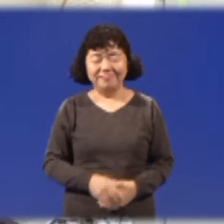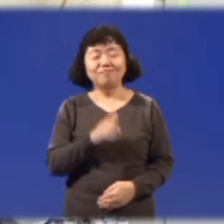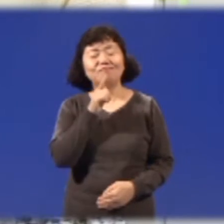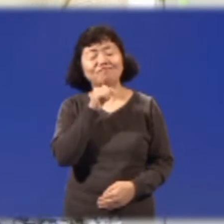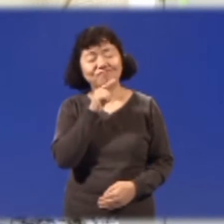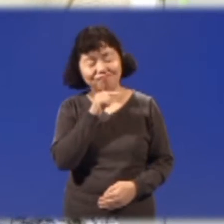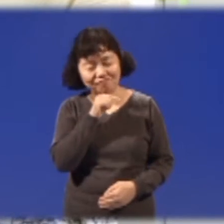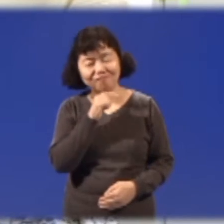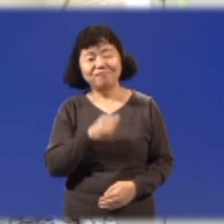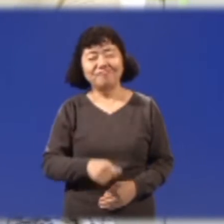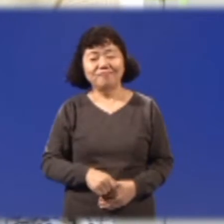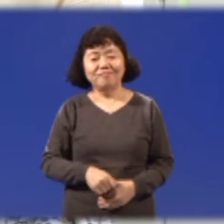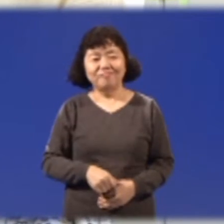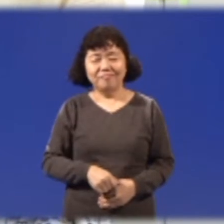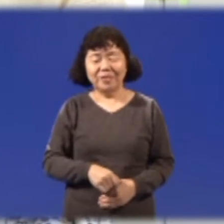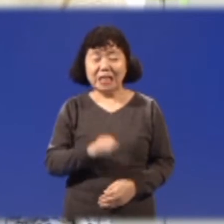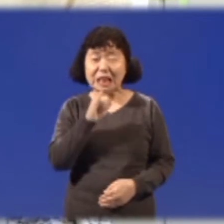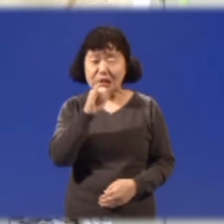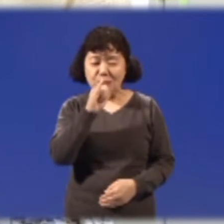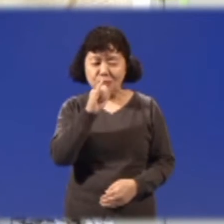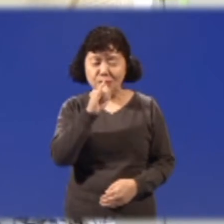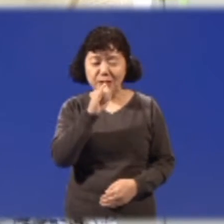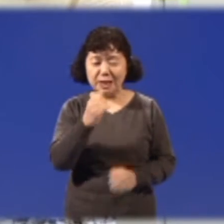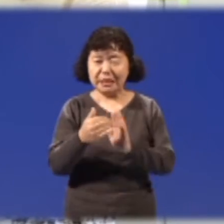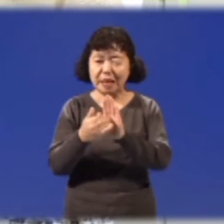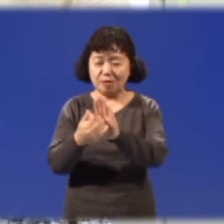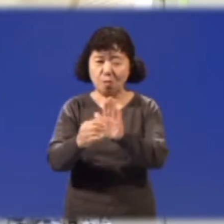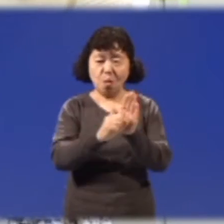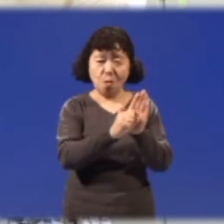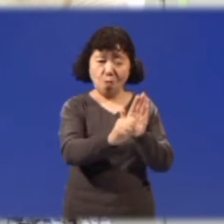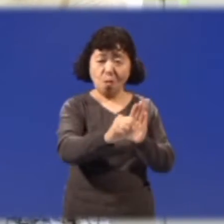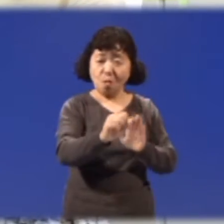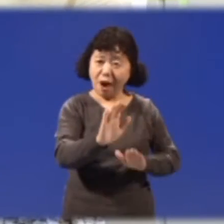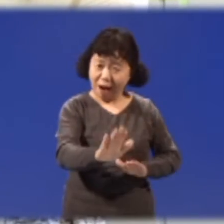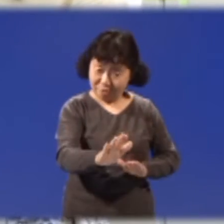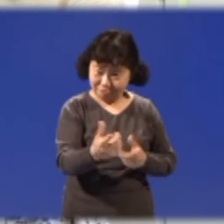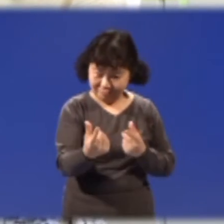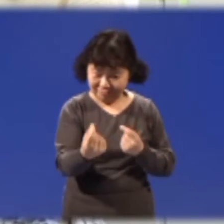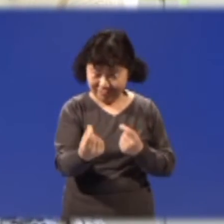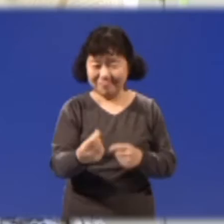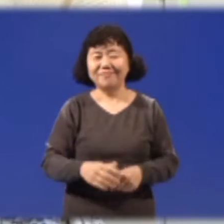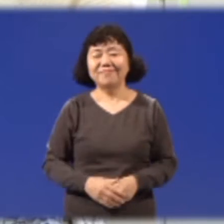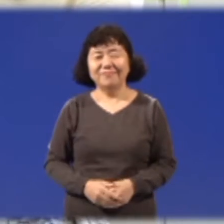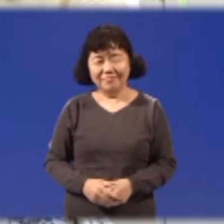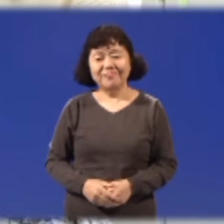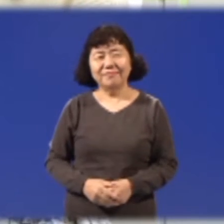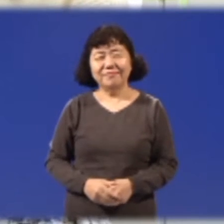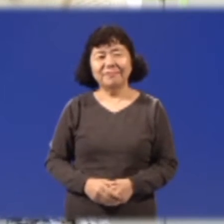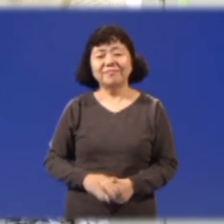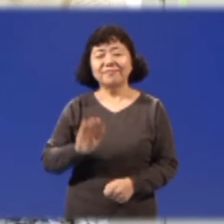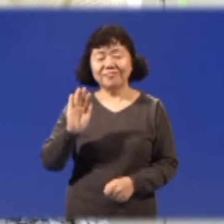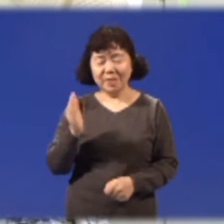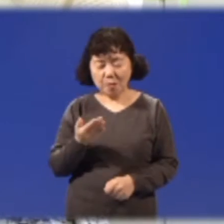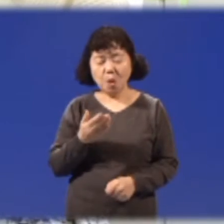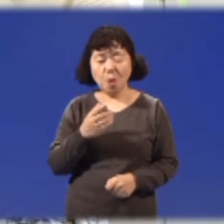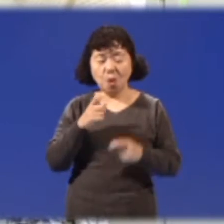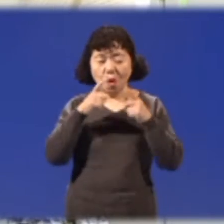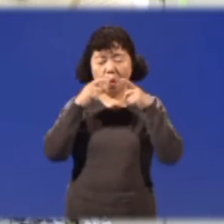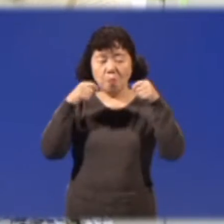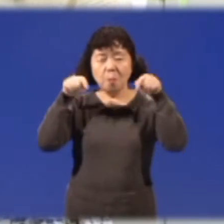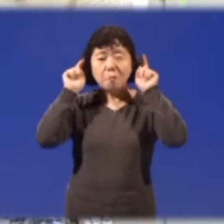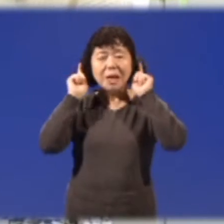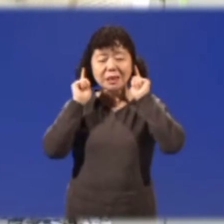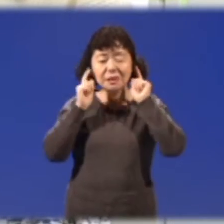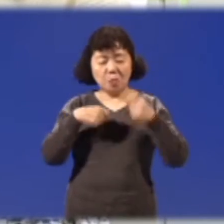ほど。不織布マスクはインフルエンザ予防の効果が高いということですよね。 はい。でもマスク